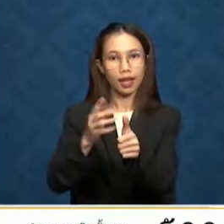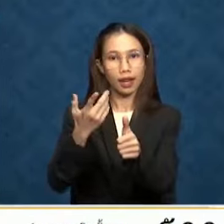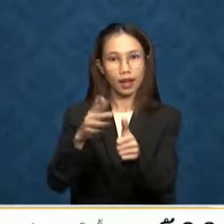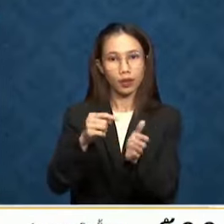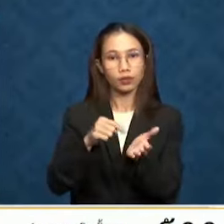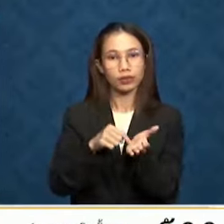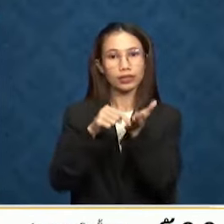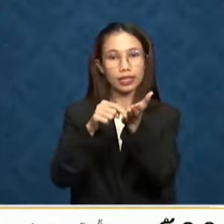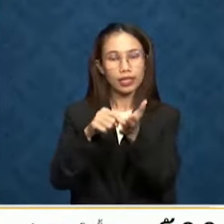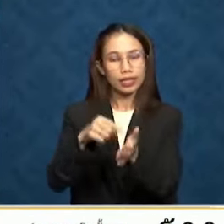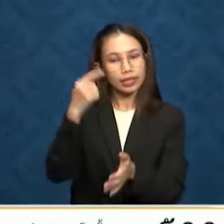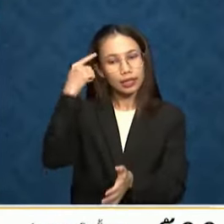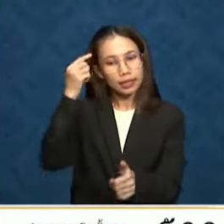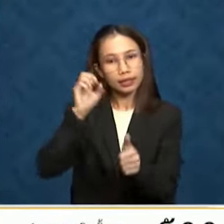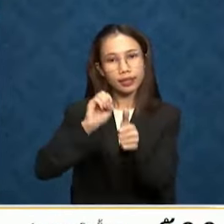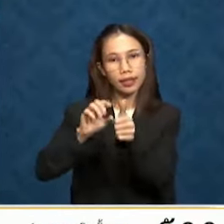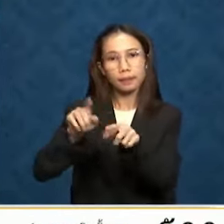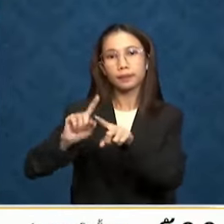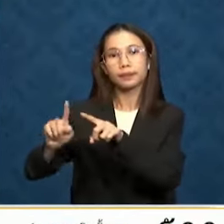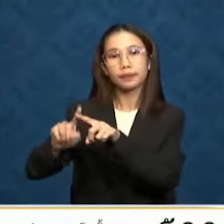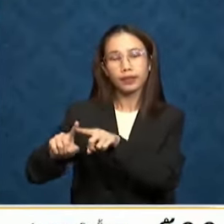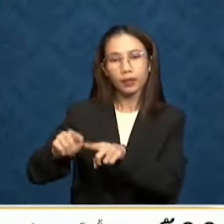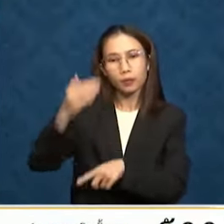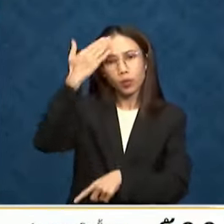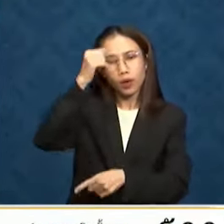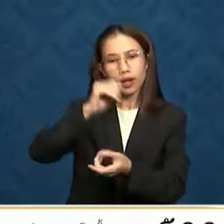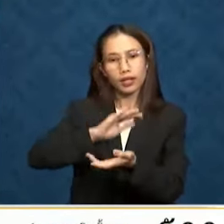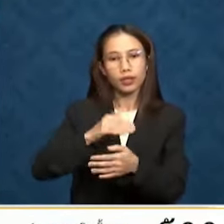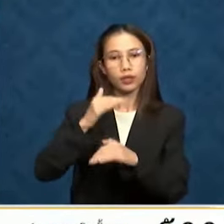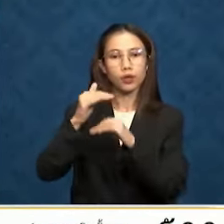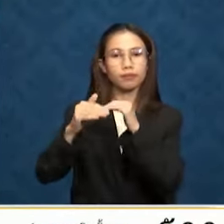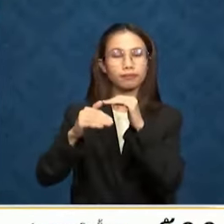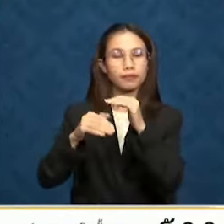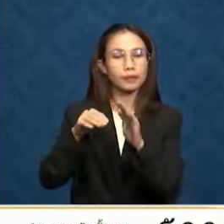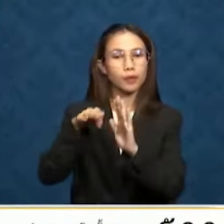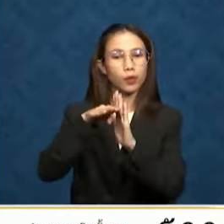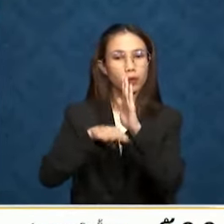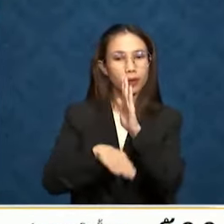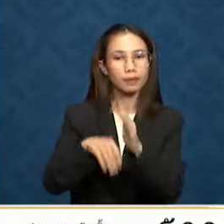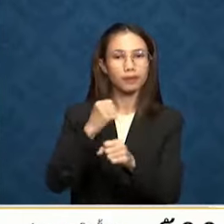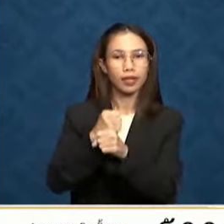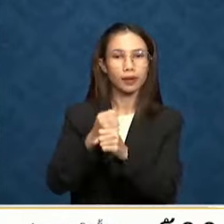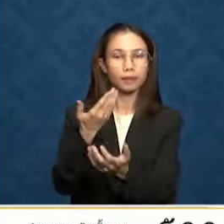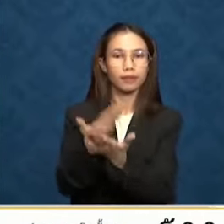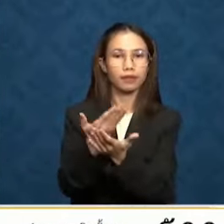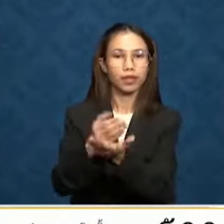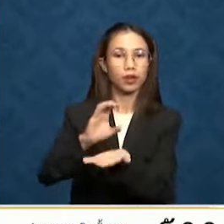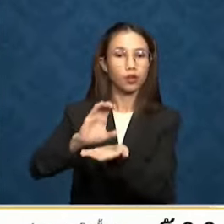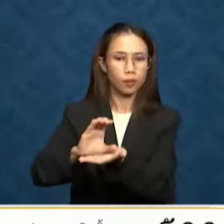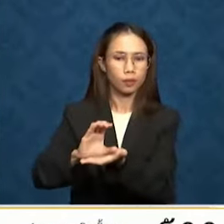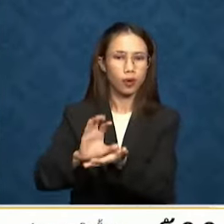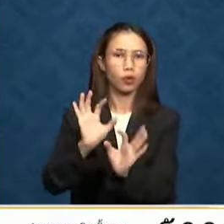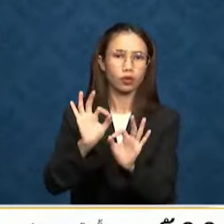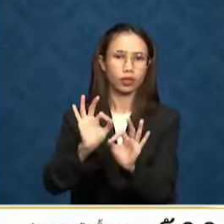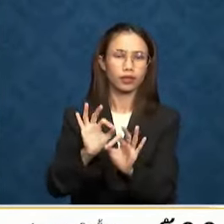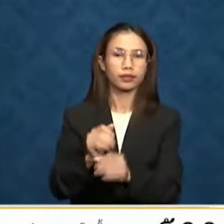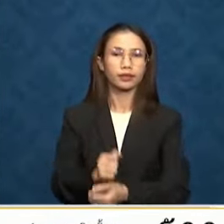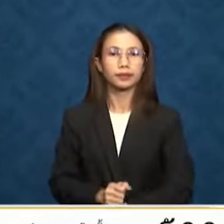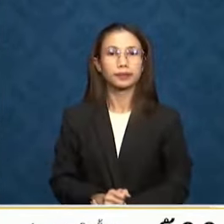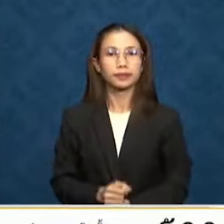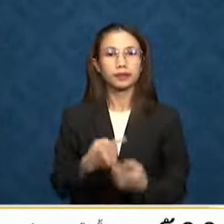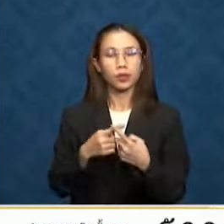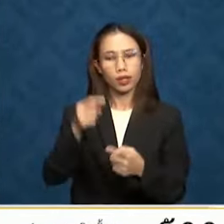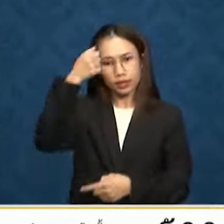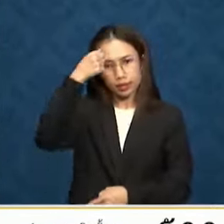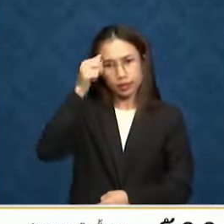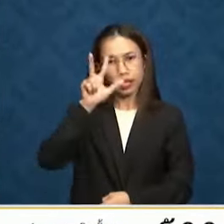ความคิดเห็นแล้วก็เพื่อที่จะไปสู่กระบวนการจัดทำงบประมาณที่มีมีประสิทธิภาพค่ะเพราะว่าวันนี้เนี่ยนะคะ 3